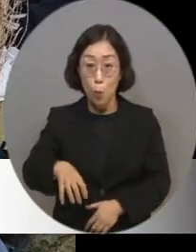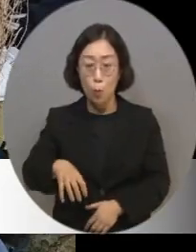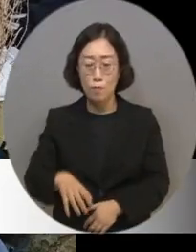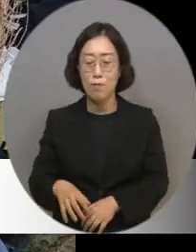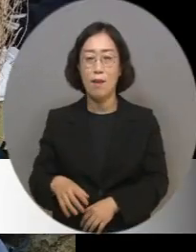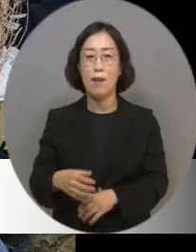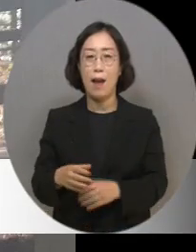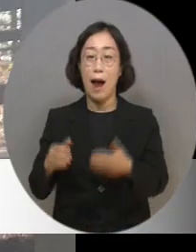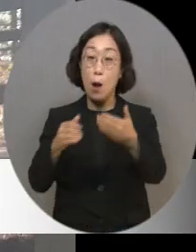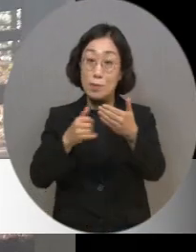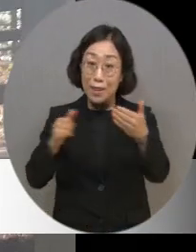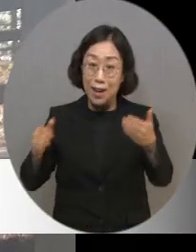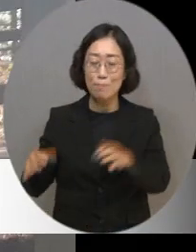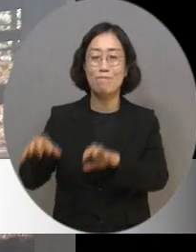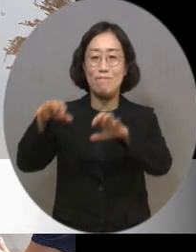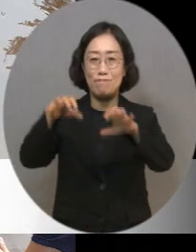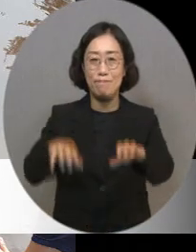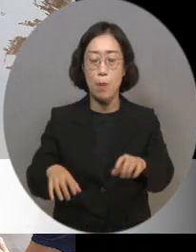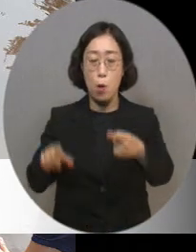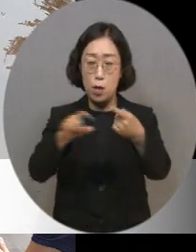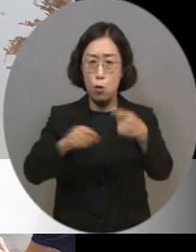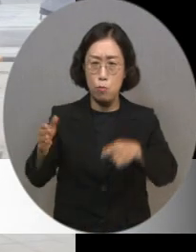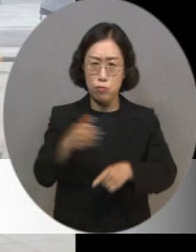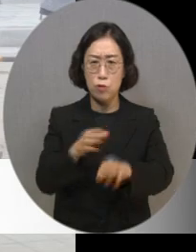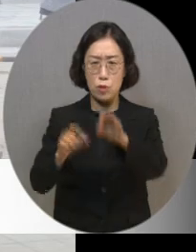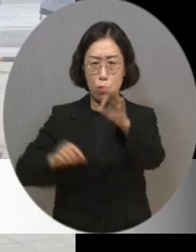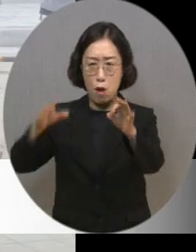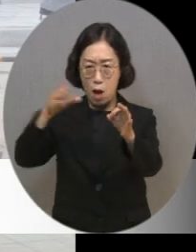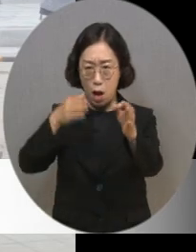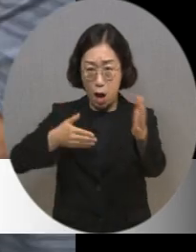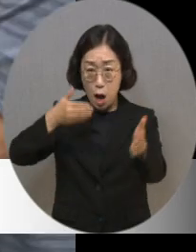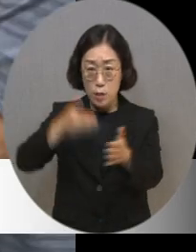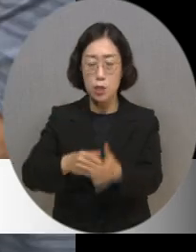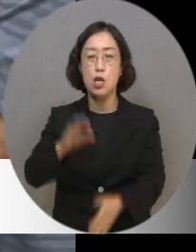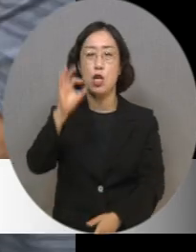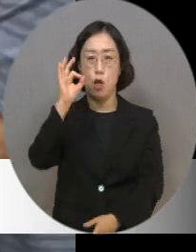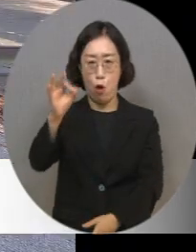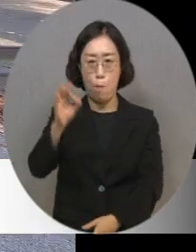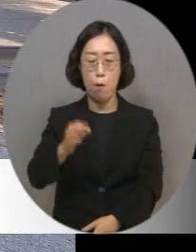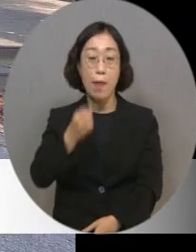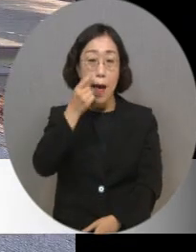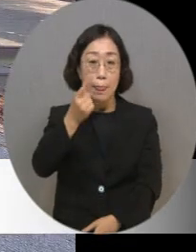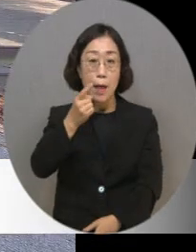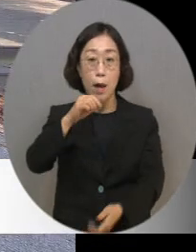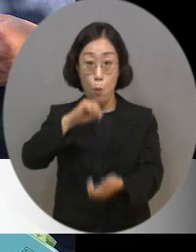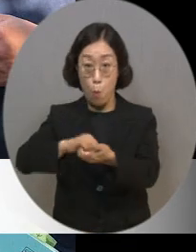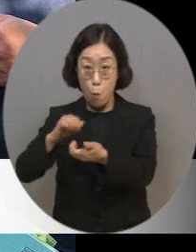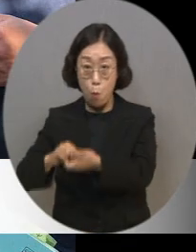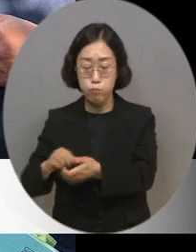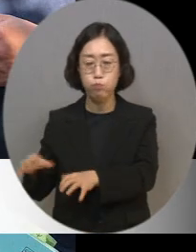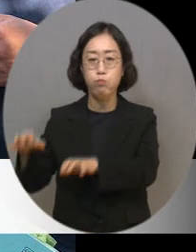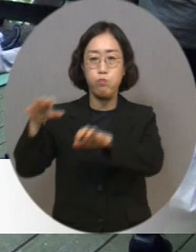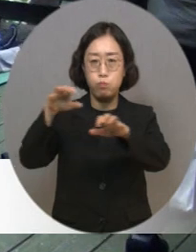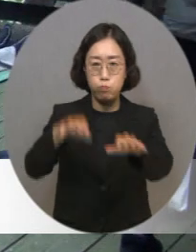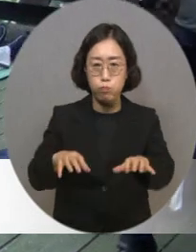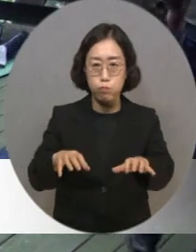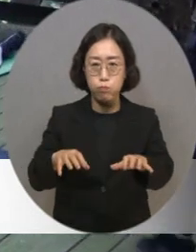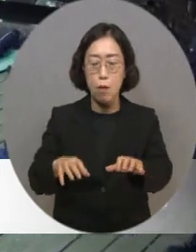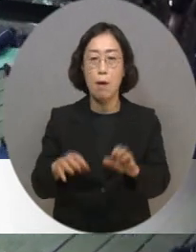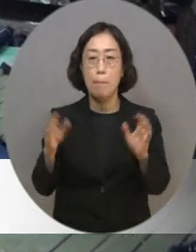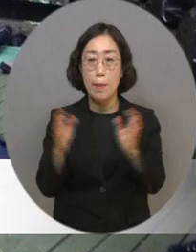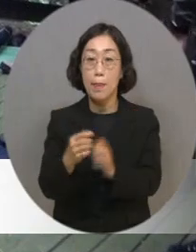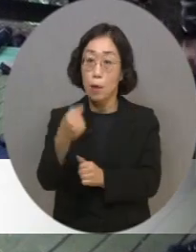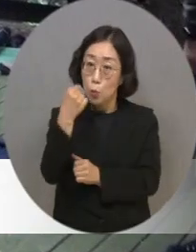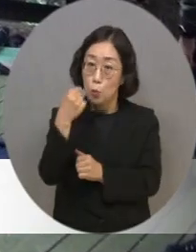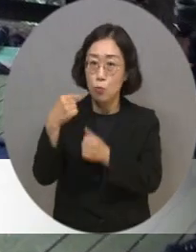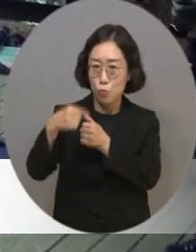찾았습니다. 9명의 식구들은 올 1월부터 10월까지 총 10번을 숲치유 전문가와 숲에서 만났습니다.